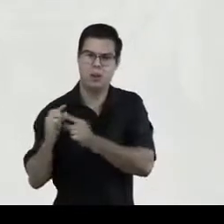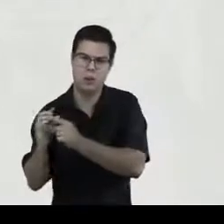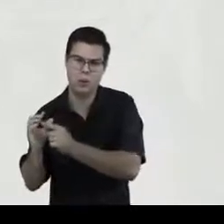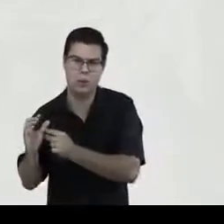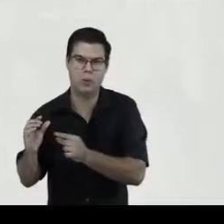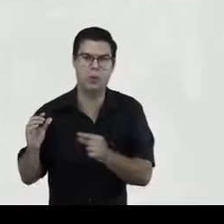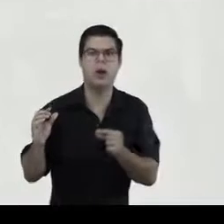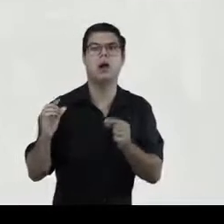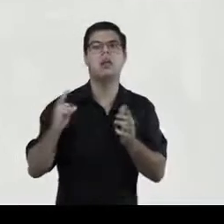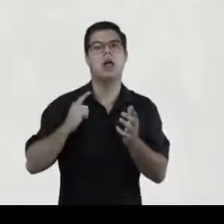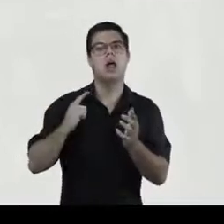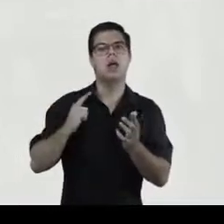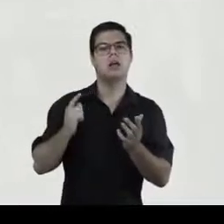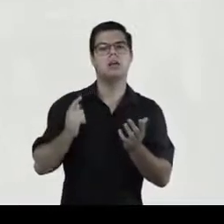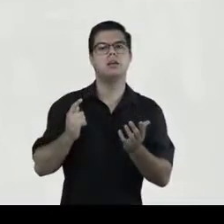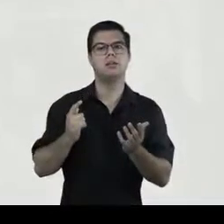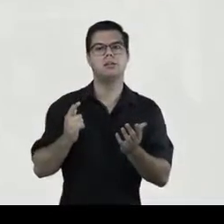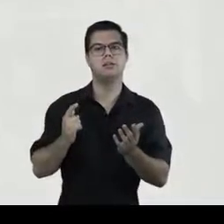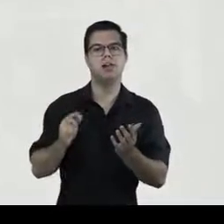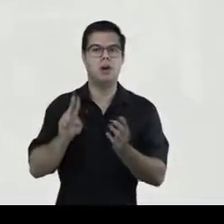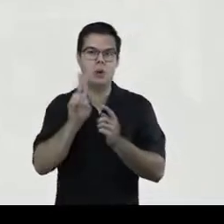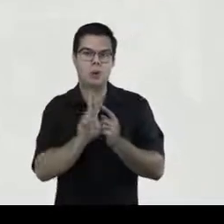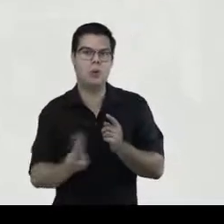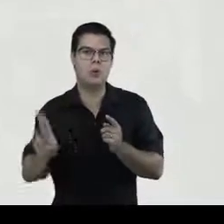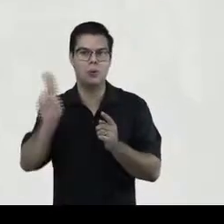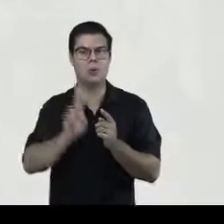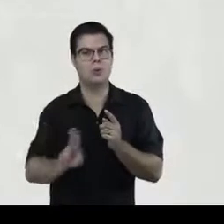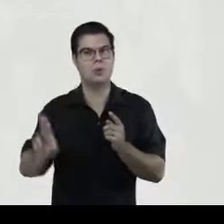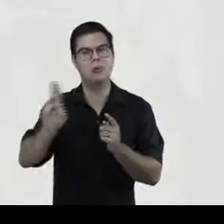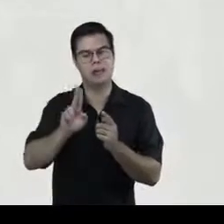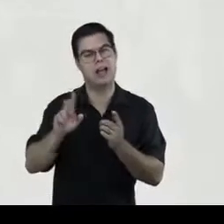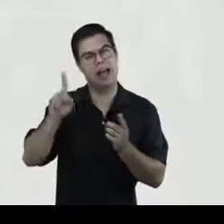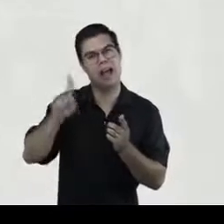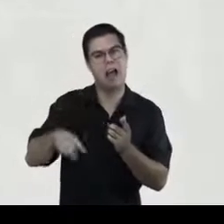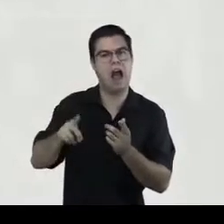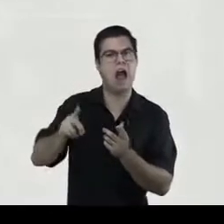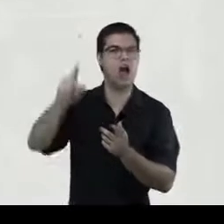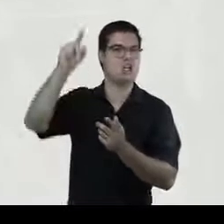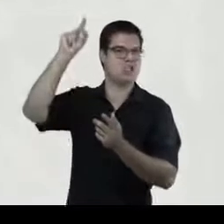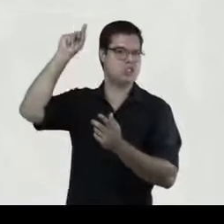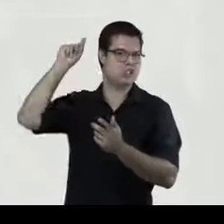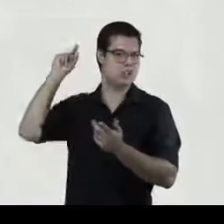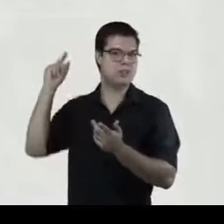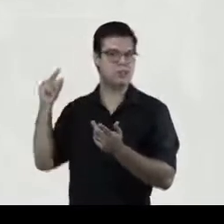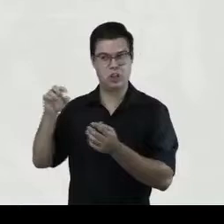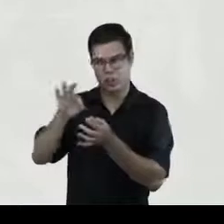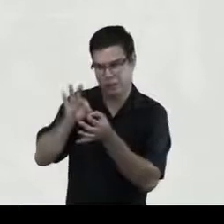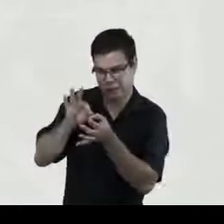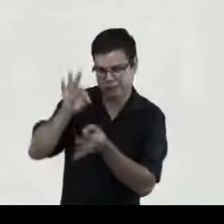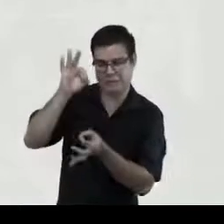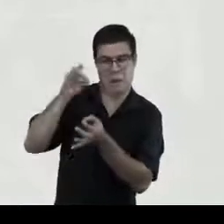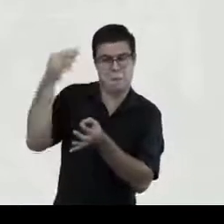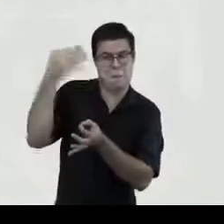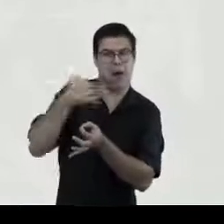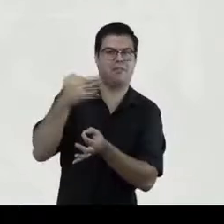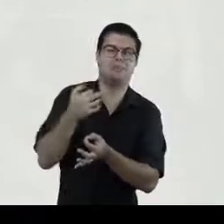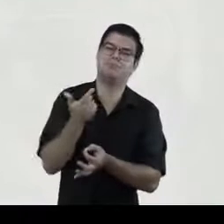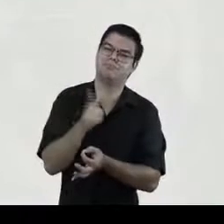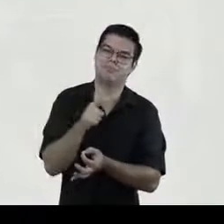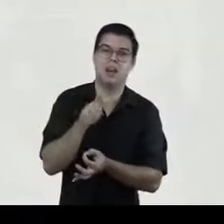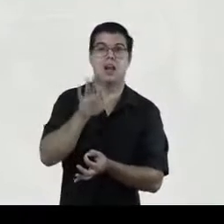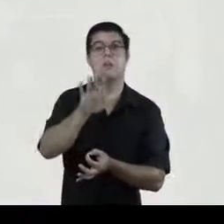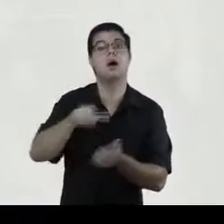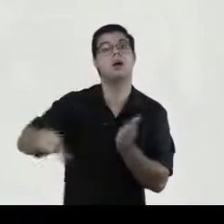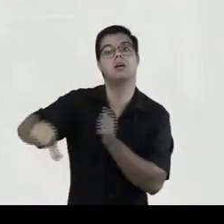dazu führen kann, dass die Messungen nicht ganz genau sein können. Über 20 Zeilen gemittelt gleicht sich das